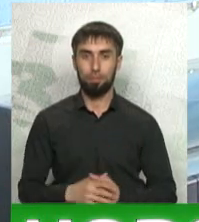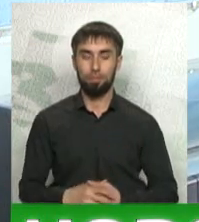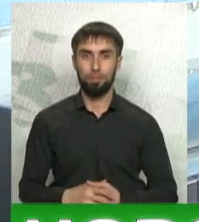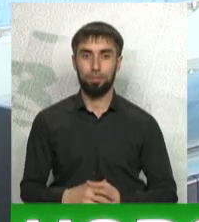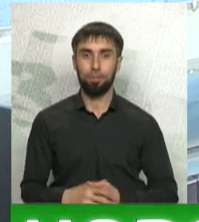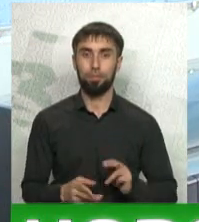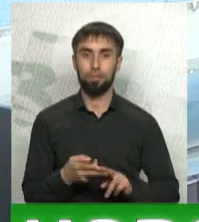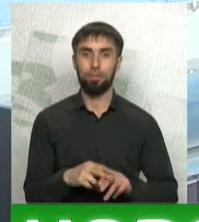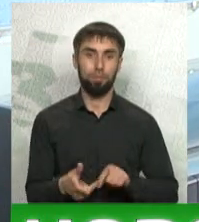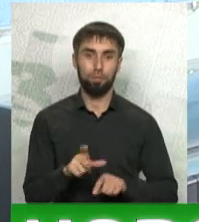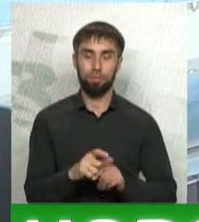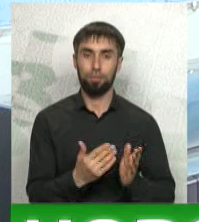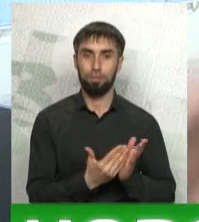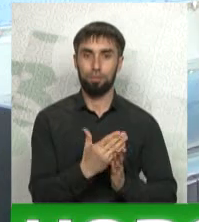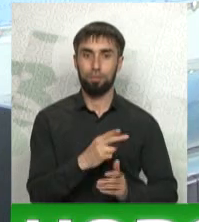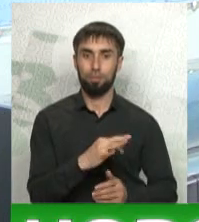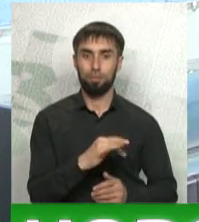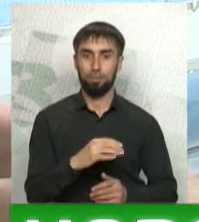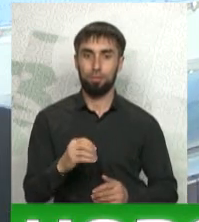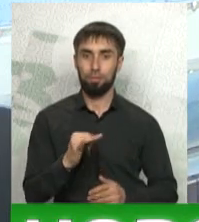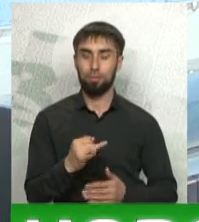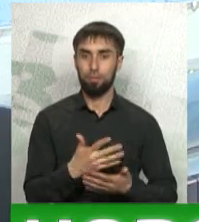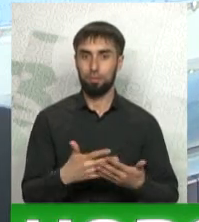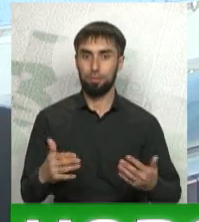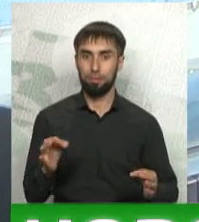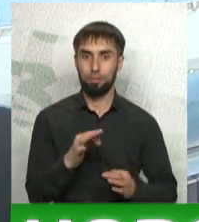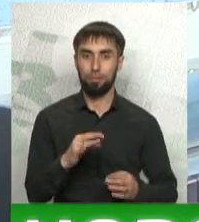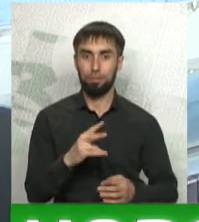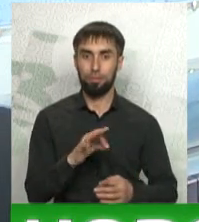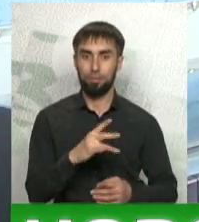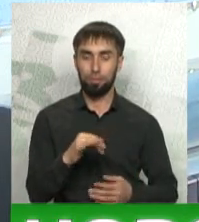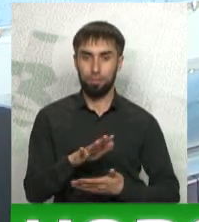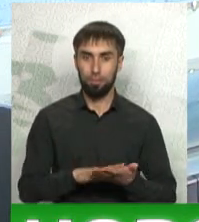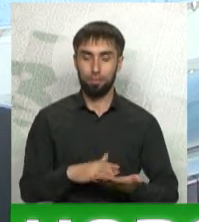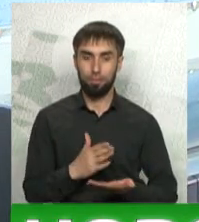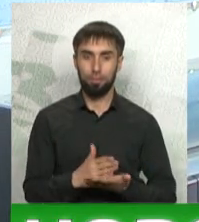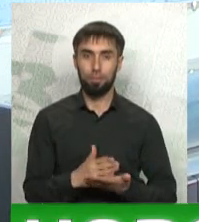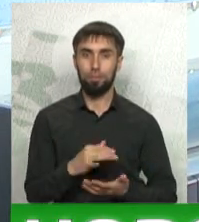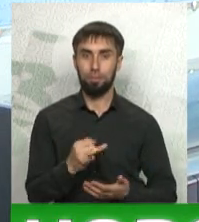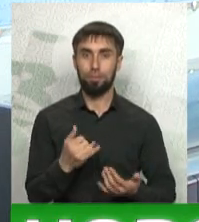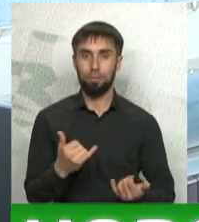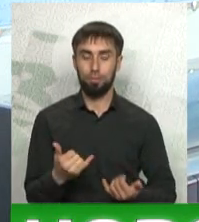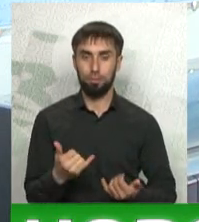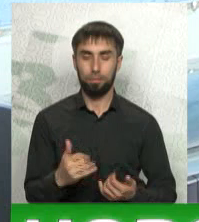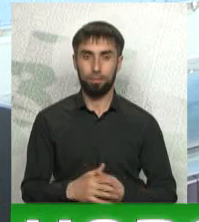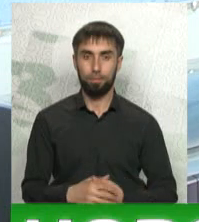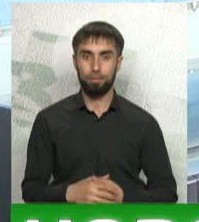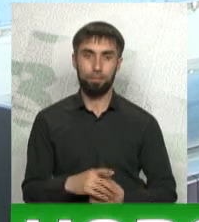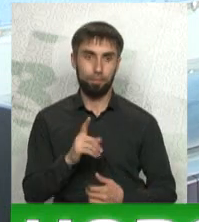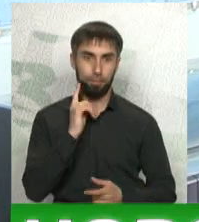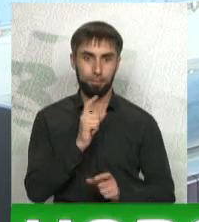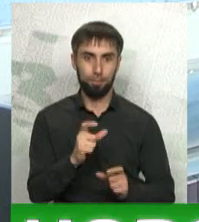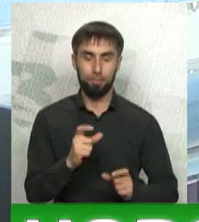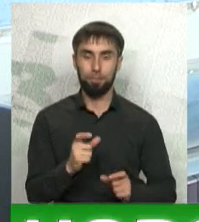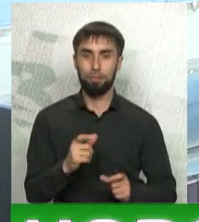очень высокое достижение то же самое и другие песни они живут и сегодня и сегодня он и молодежи